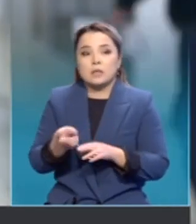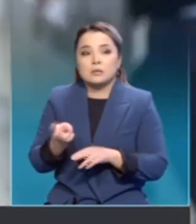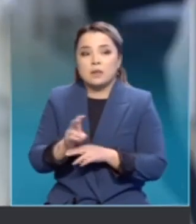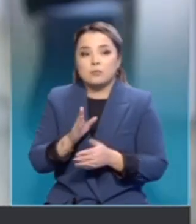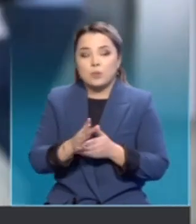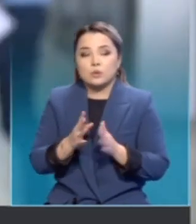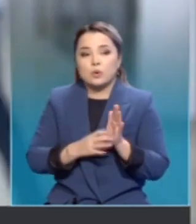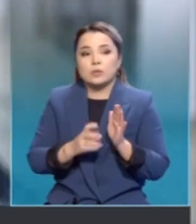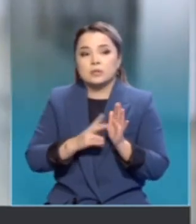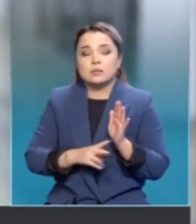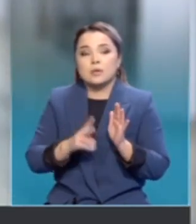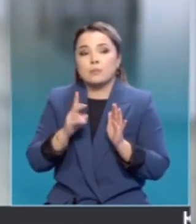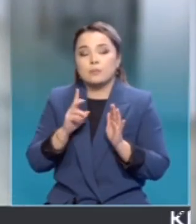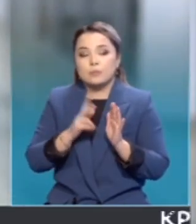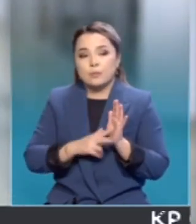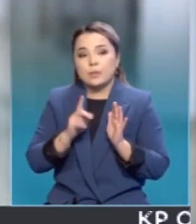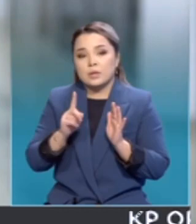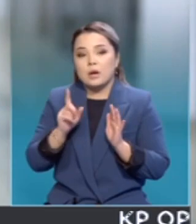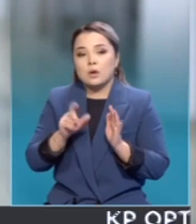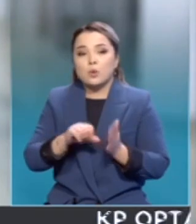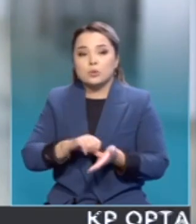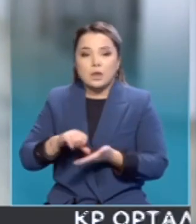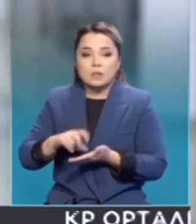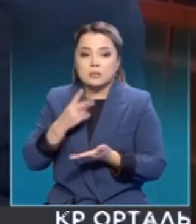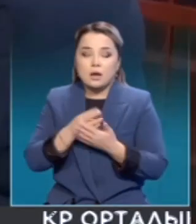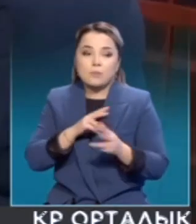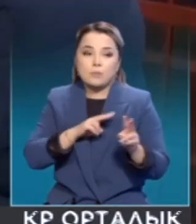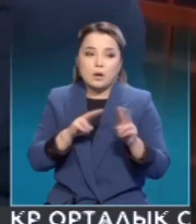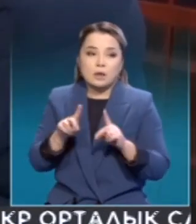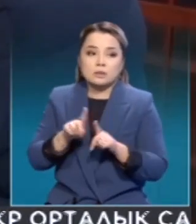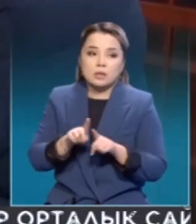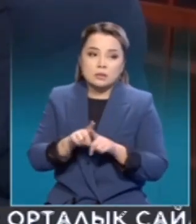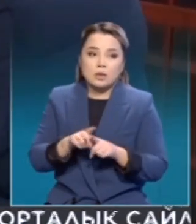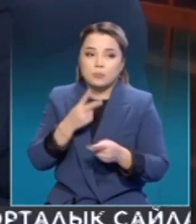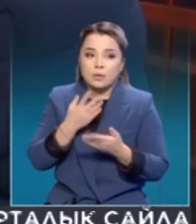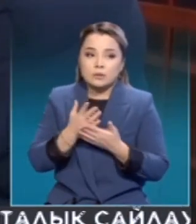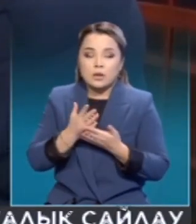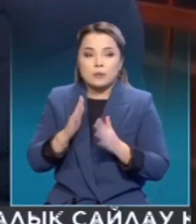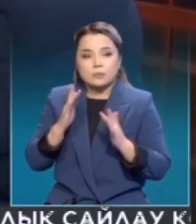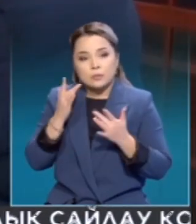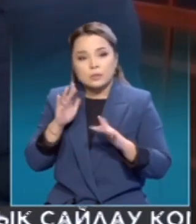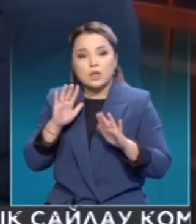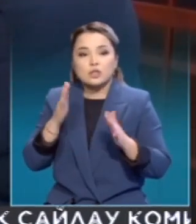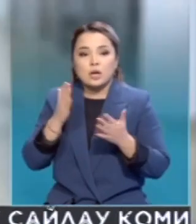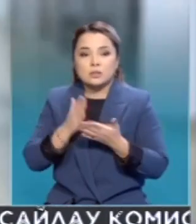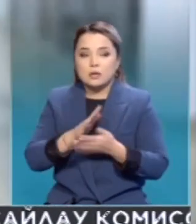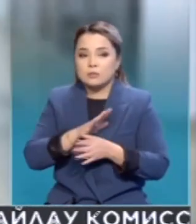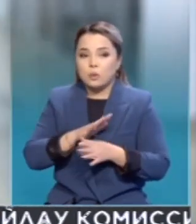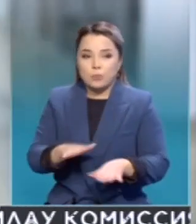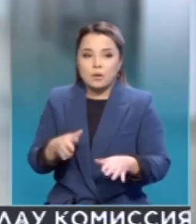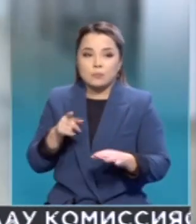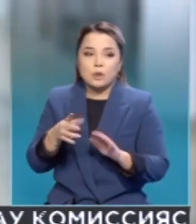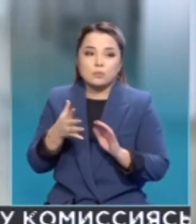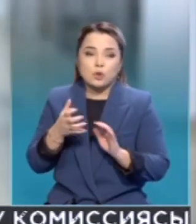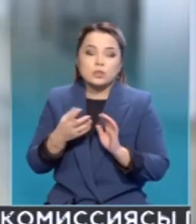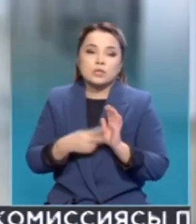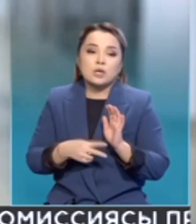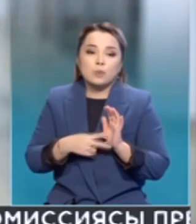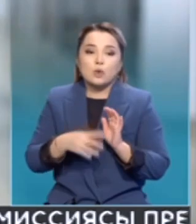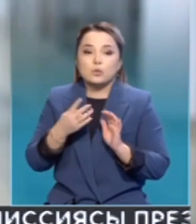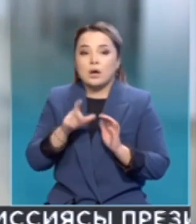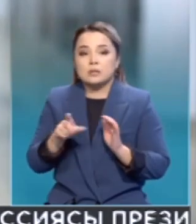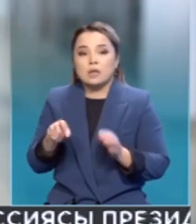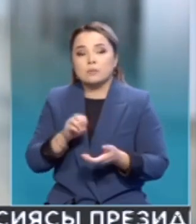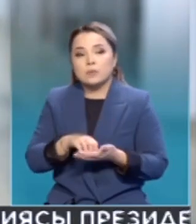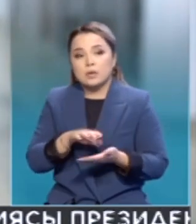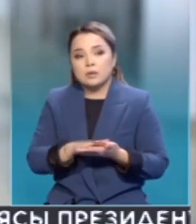болсақ, 981-ші учаскесінде өзінің байқаушы ретінде қатысқанда келеңсіз жағдайлар болған жоқ. 1574 адам тіркелген